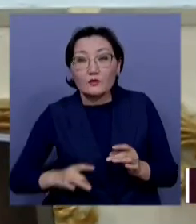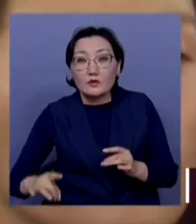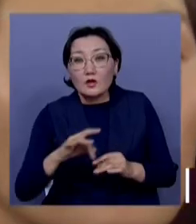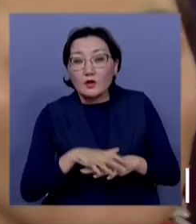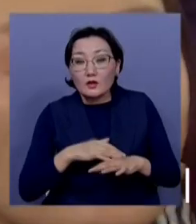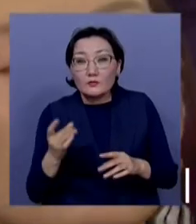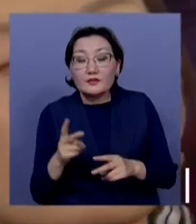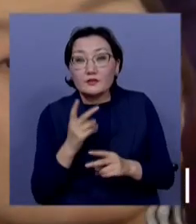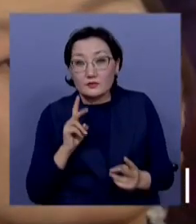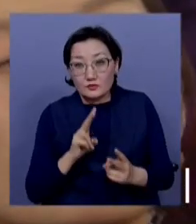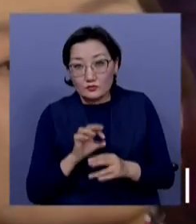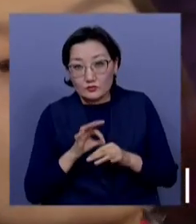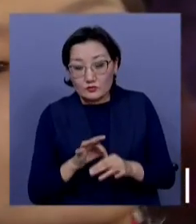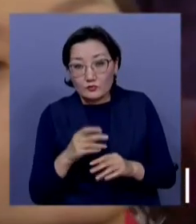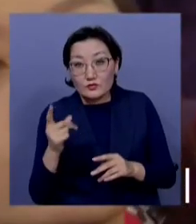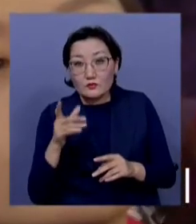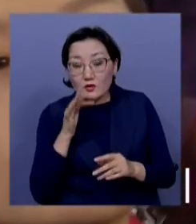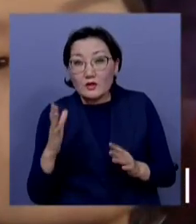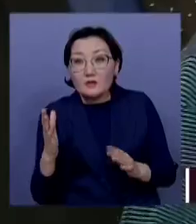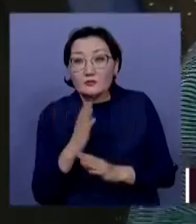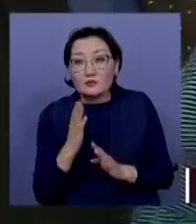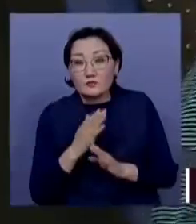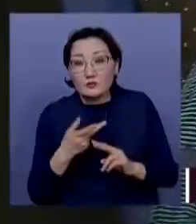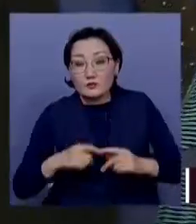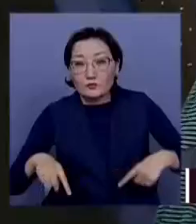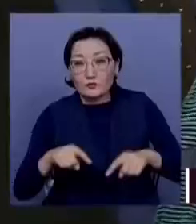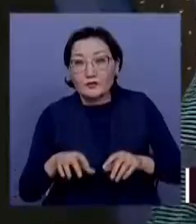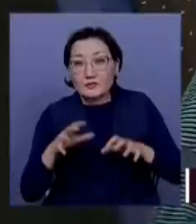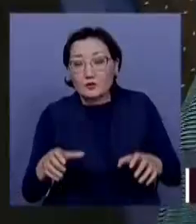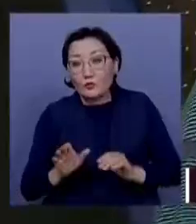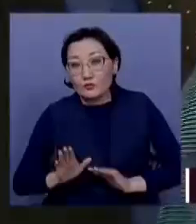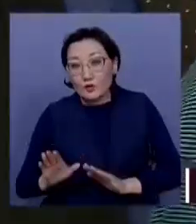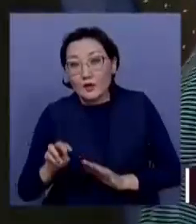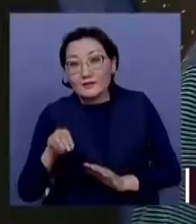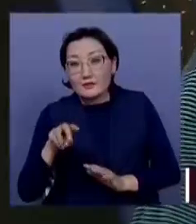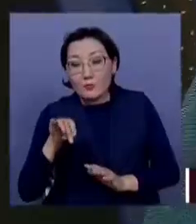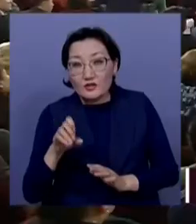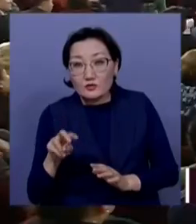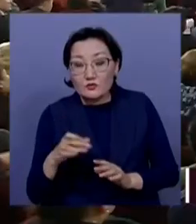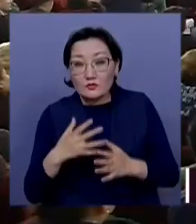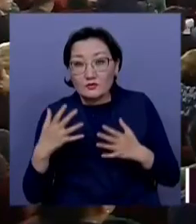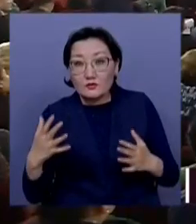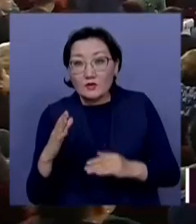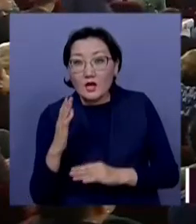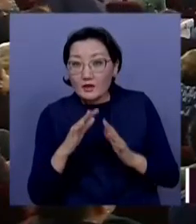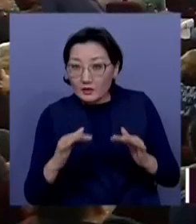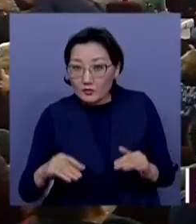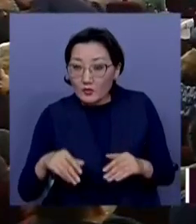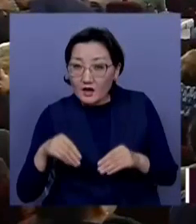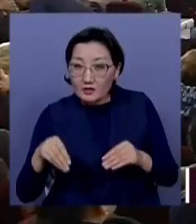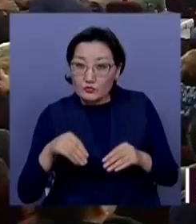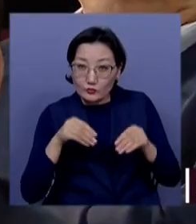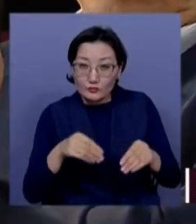халқымен екі рет кездесу өткізді. Сол кезде табиғат экологиялық одағы төрағасының орынбасары Тимур Елеусізов кең алқапқа қарағай ағашын отырғызу